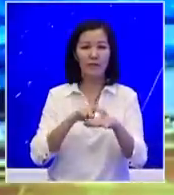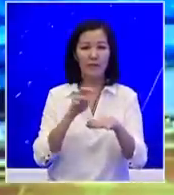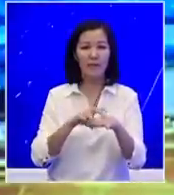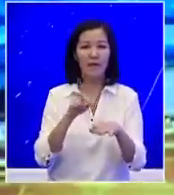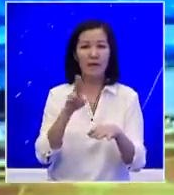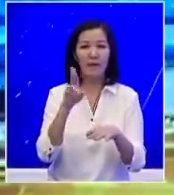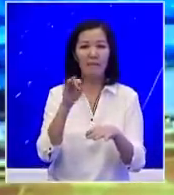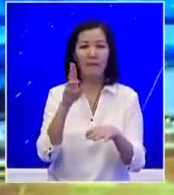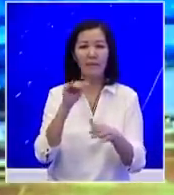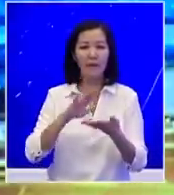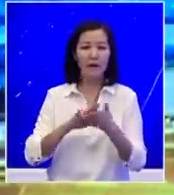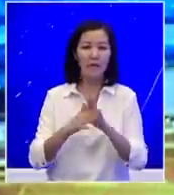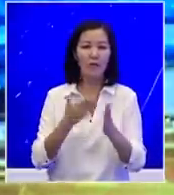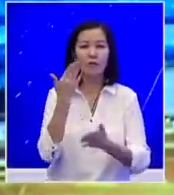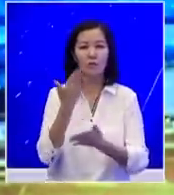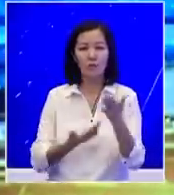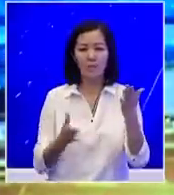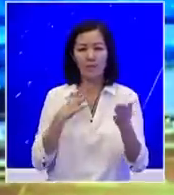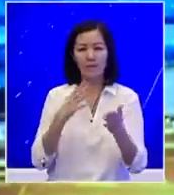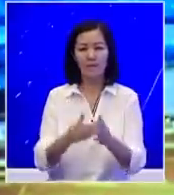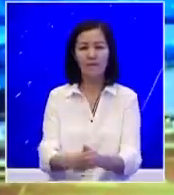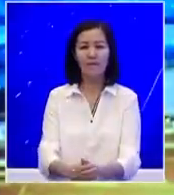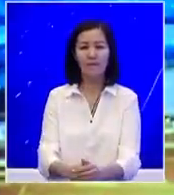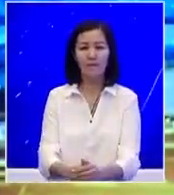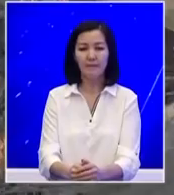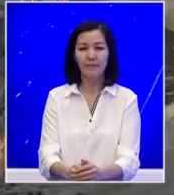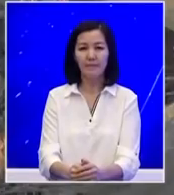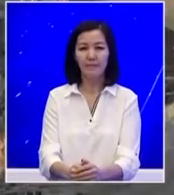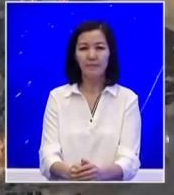дәрігерлерден эпидемиологиялық ахуалды сұрап білді.